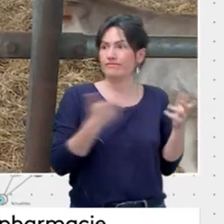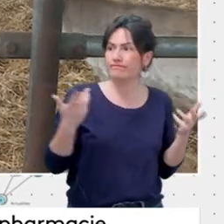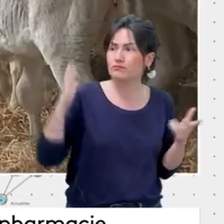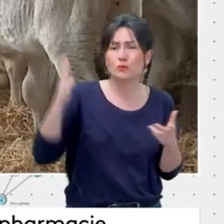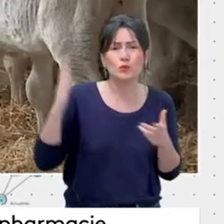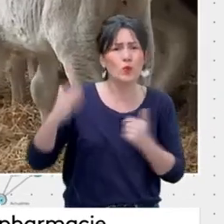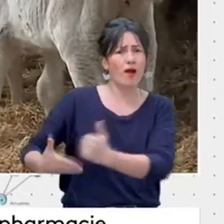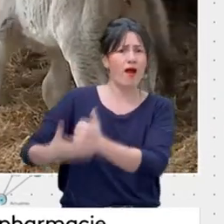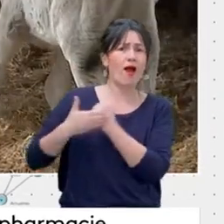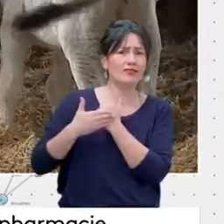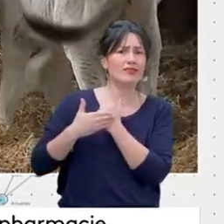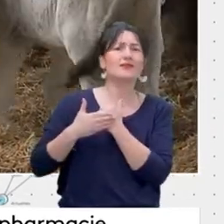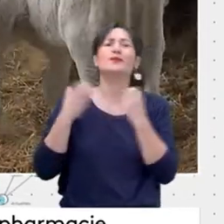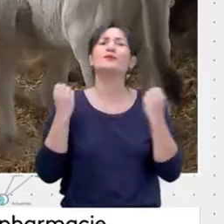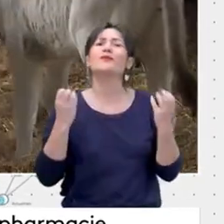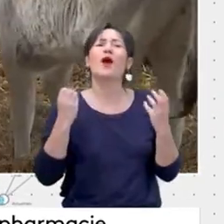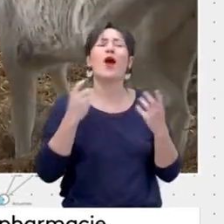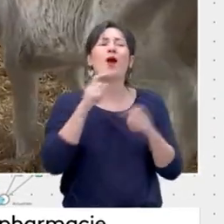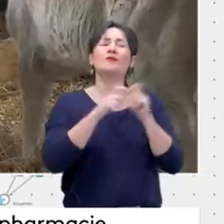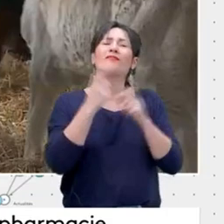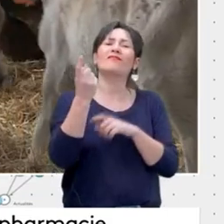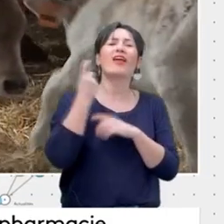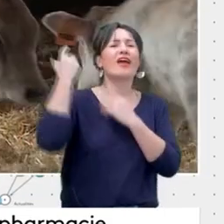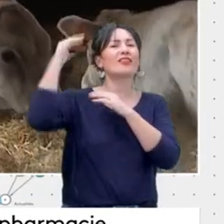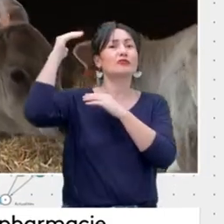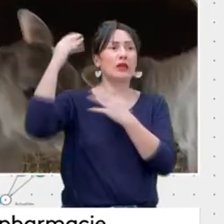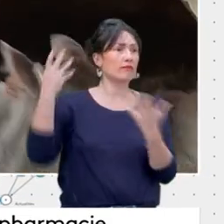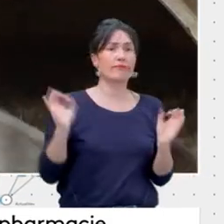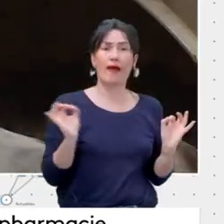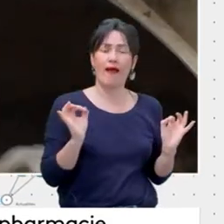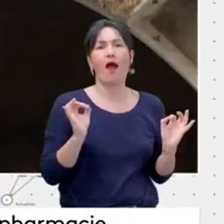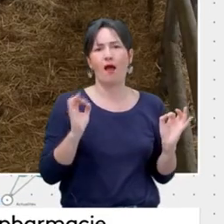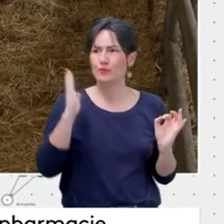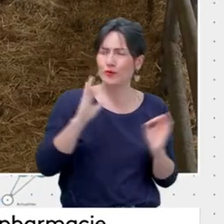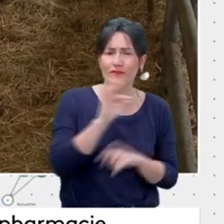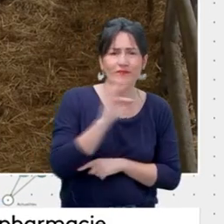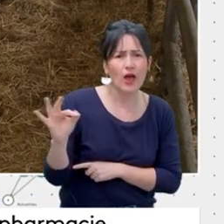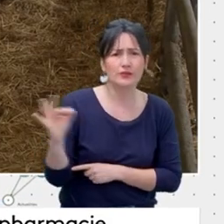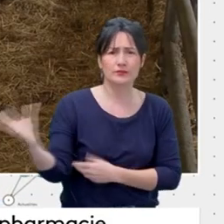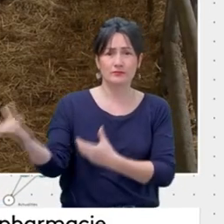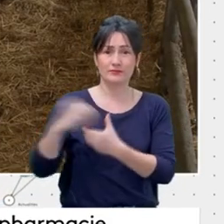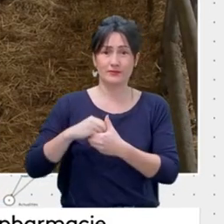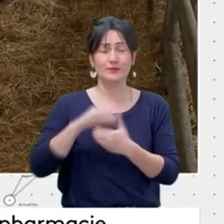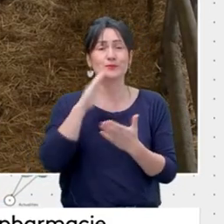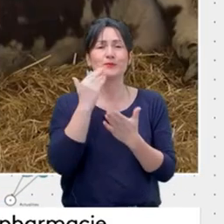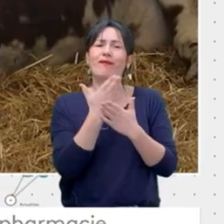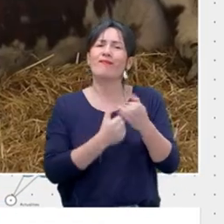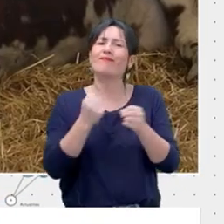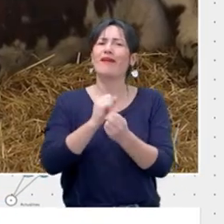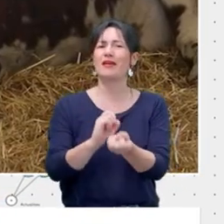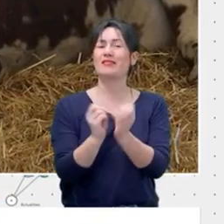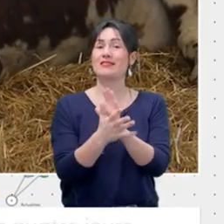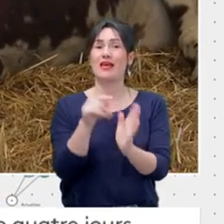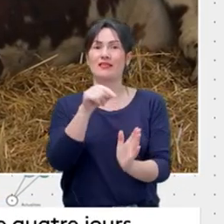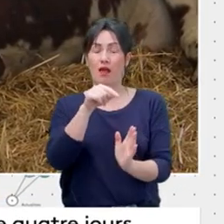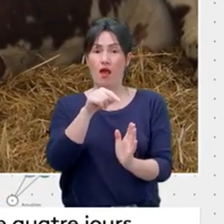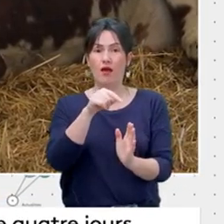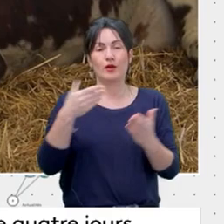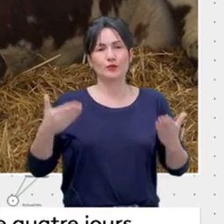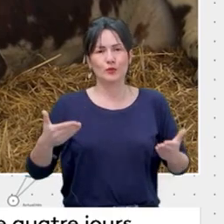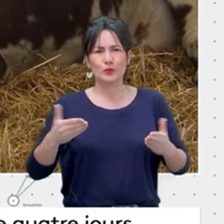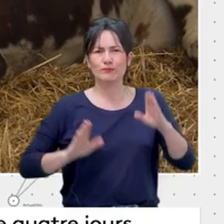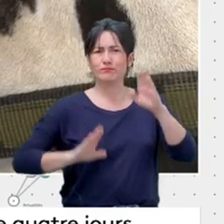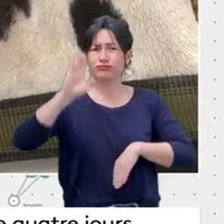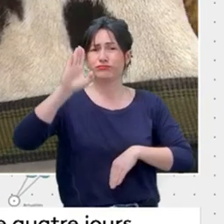main-d'œuvre étrangère le plus souvent, nous avons besoin de bras français. Donc la plateforme que nous avons lancée a eu aujourd'hui 12